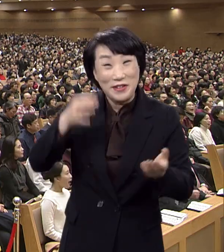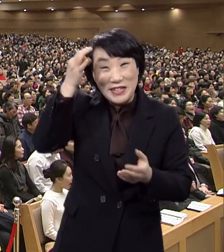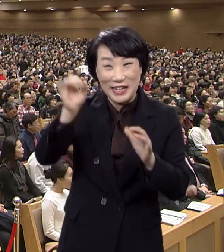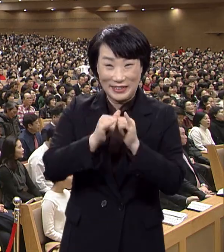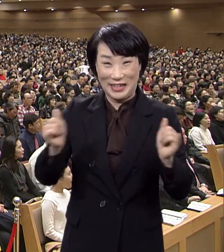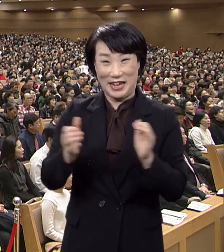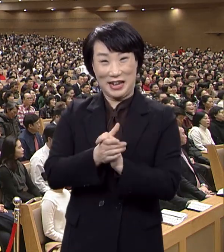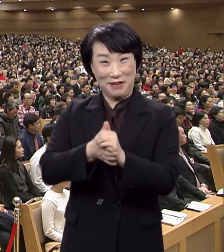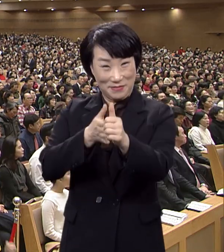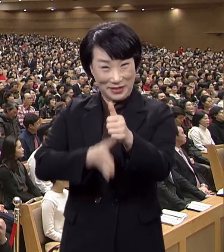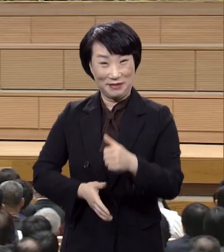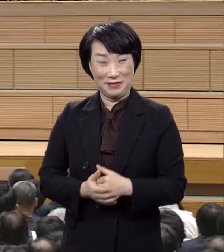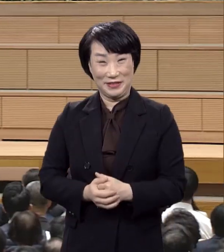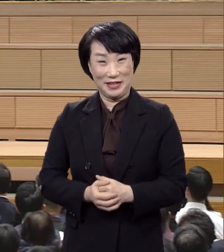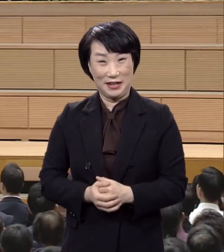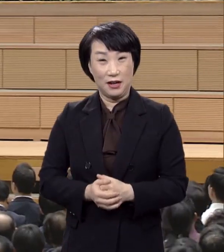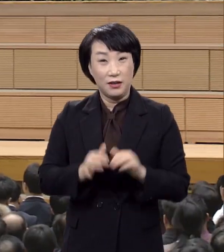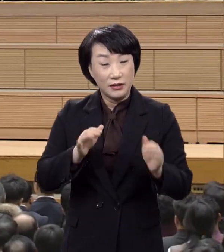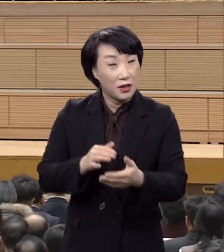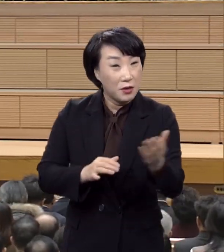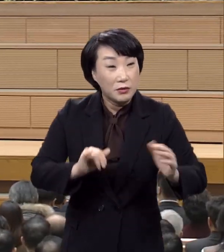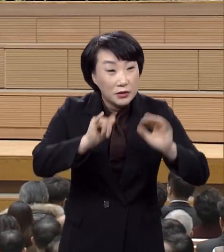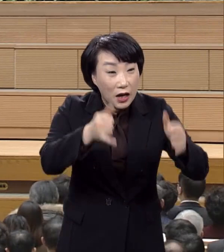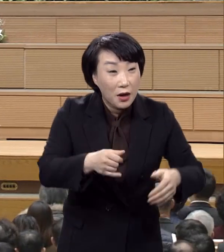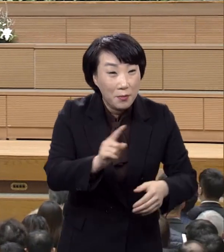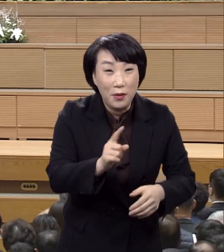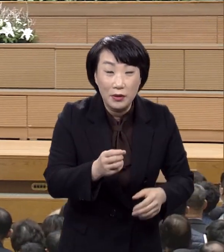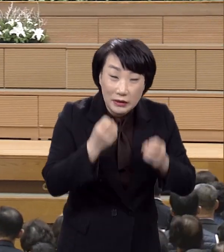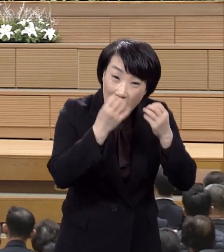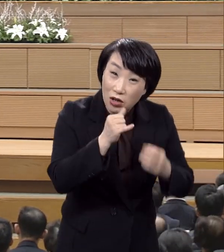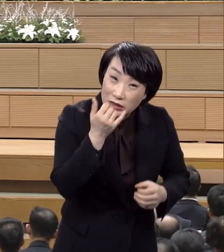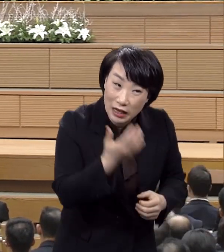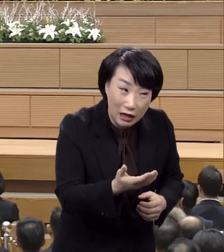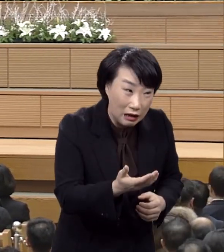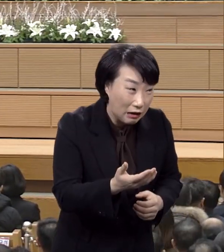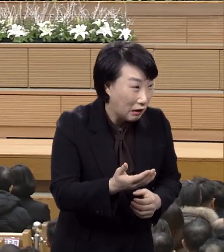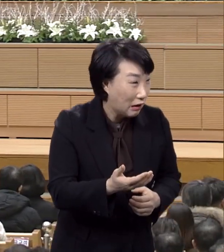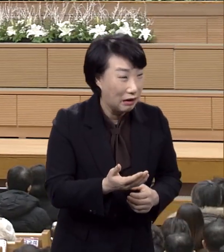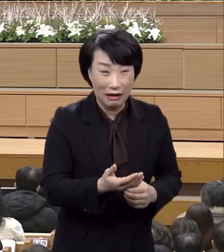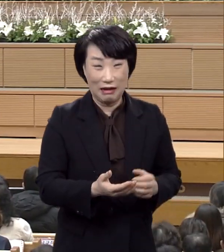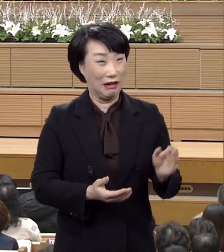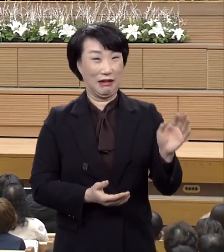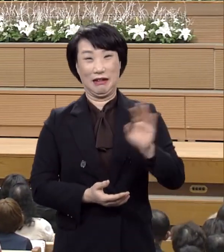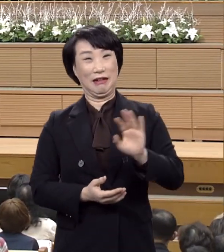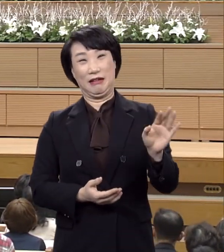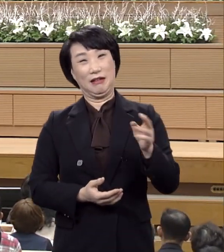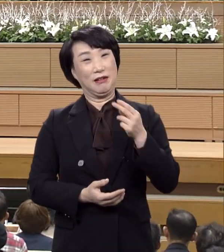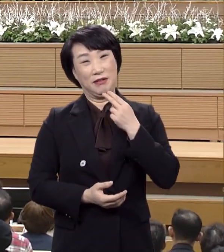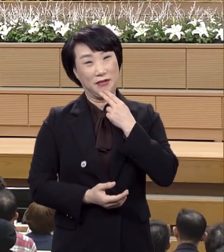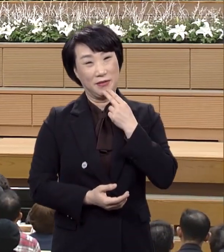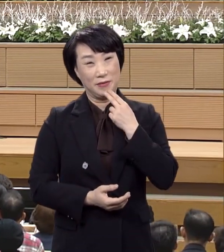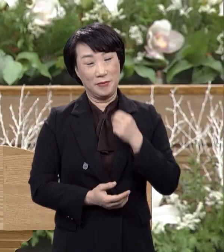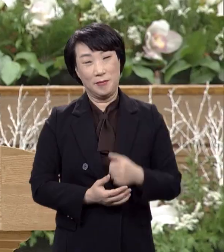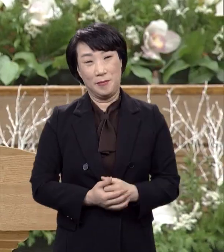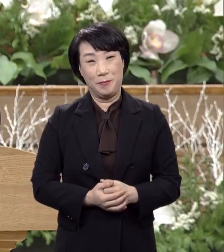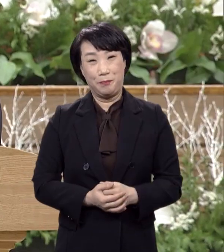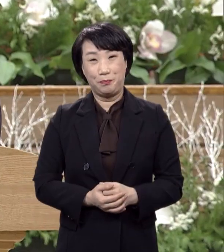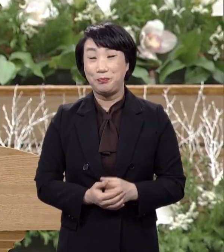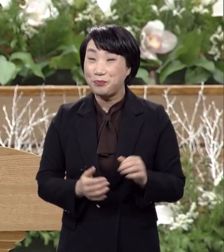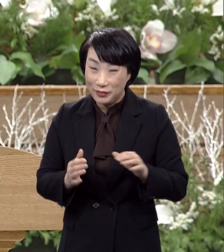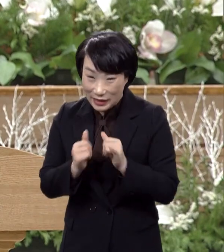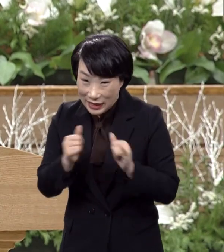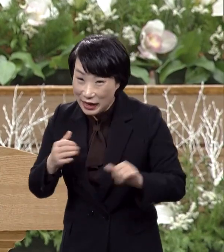아멘 합시다. 근데 이 세상에 무슨 새 것이 있는가? 아무것도 없지 않냐 이 말이요.